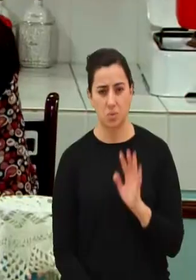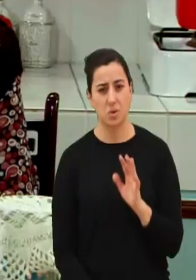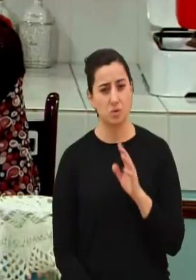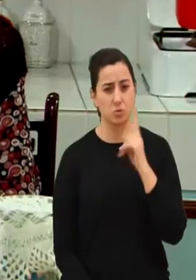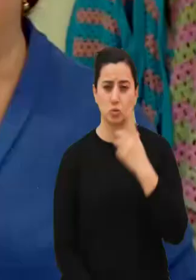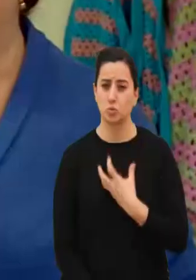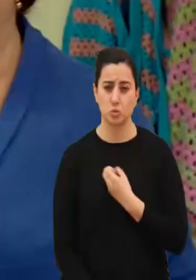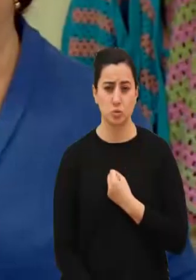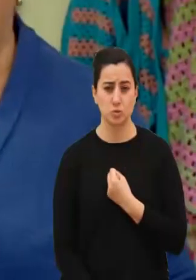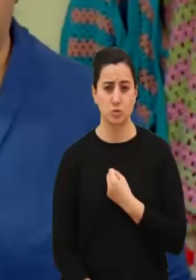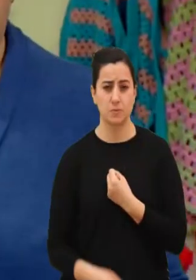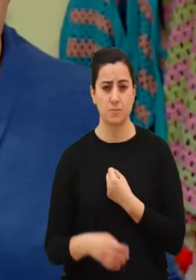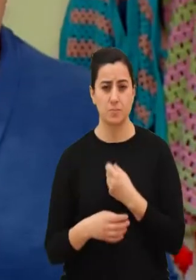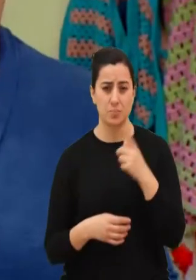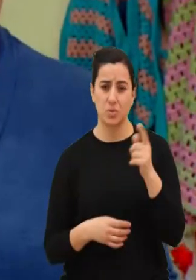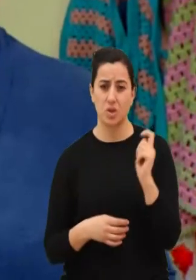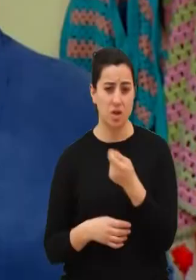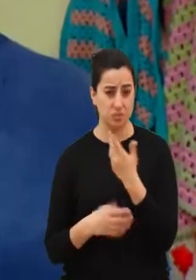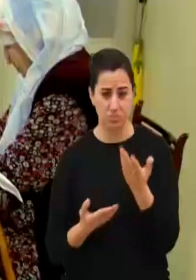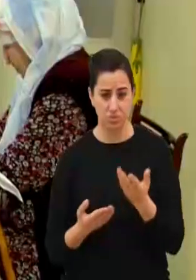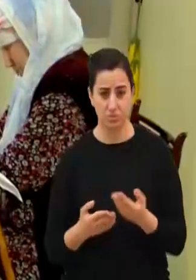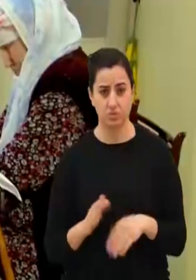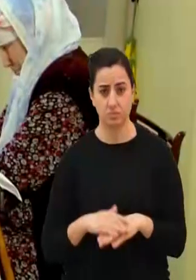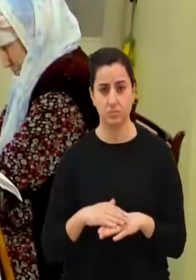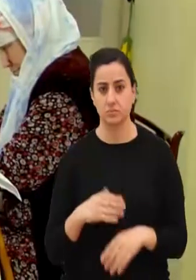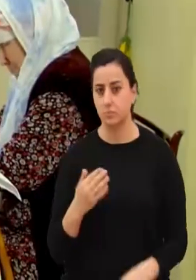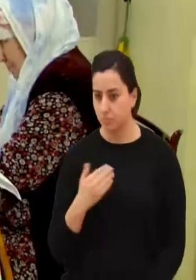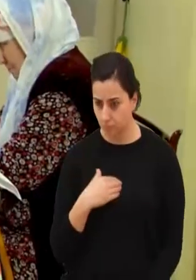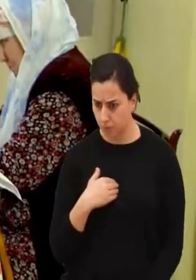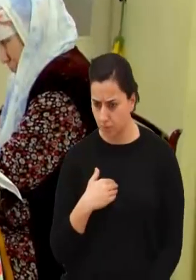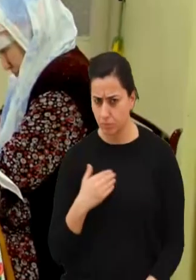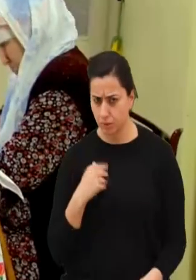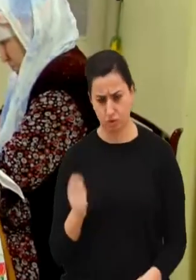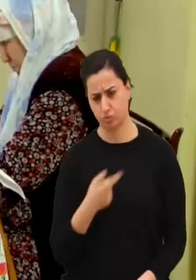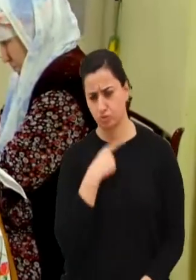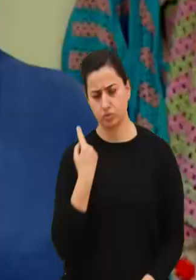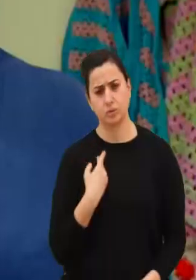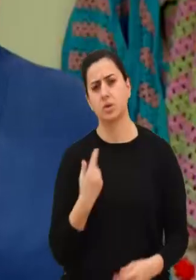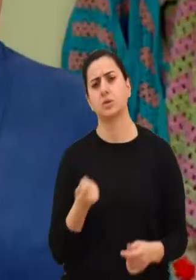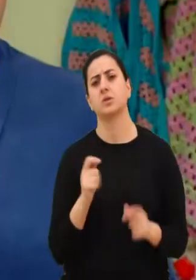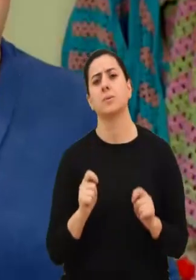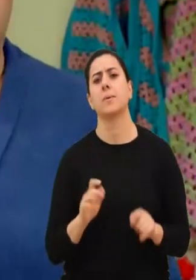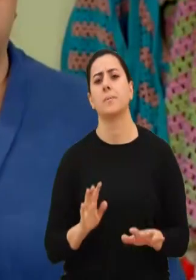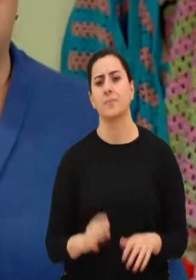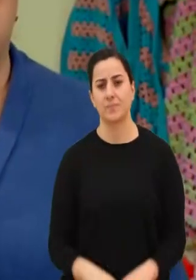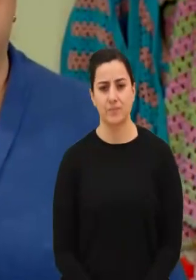ana. Umay hiç kaçacaksın sen. Ay ben mi kaçacağım? Ay niye kaçayım canım ben?